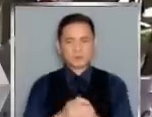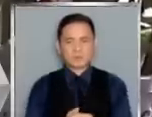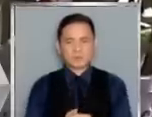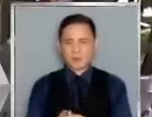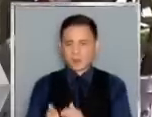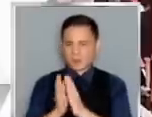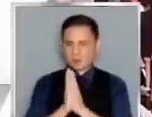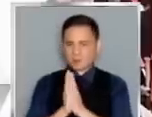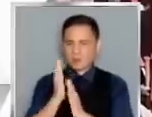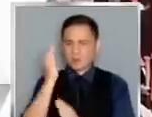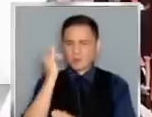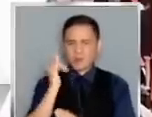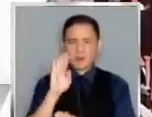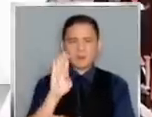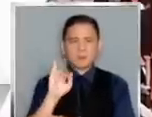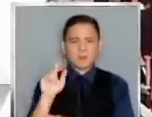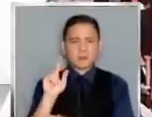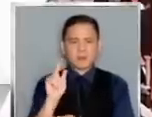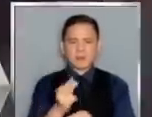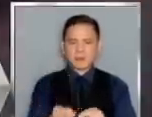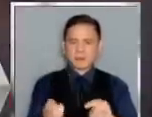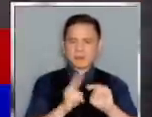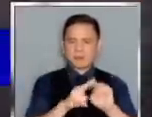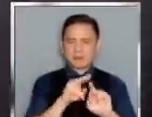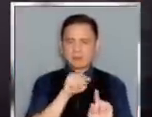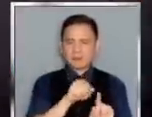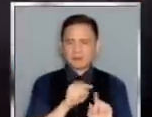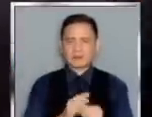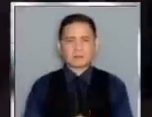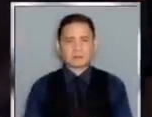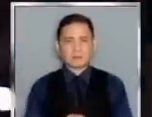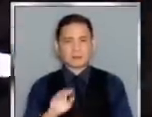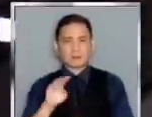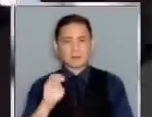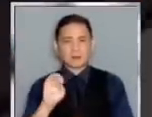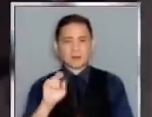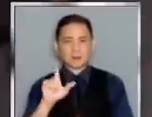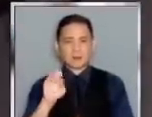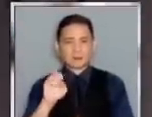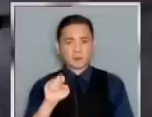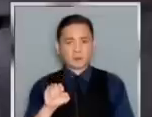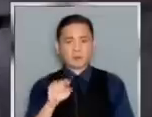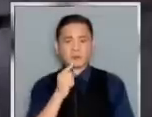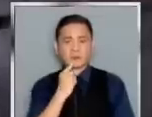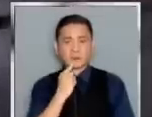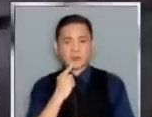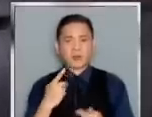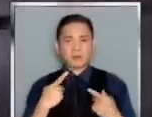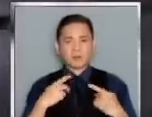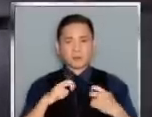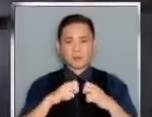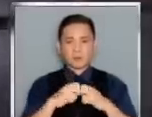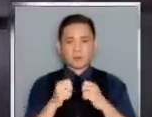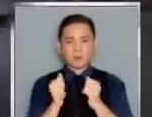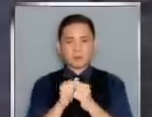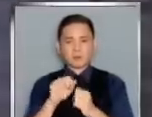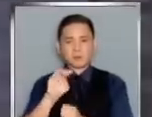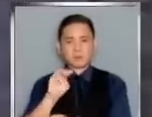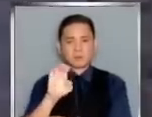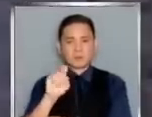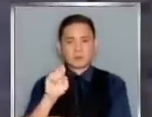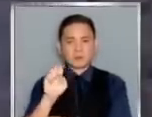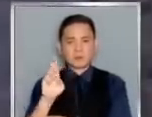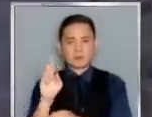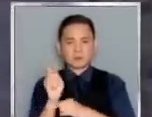lumobo ang kanyang deload na konsumo? Sabi ng Meralco, nagka-problema raw ang metro ni Nanay Rita. Bagaman tuloy-tuloy ang konsumo ng kuryente,